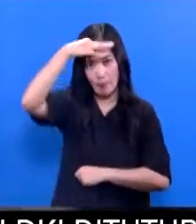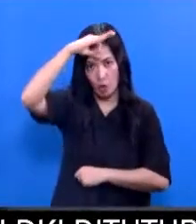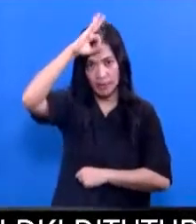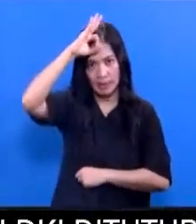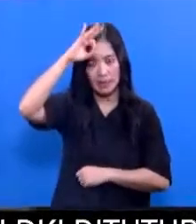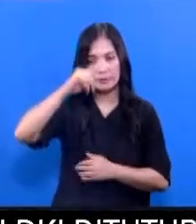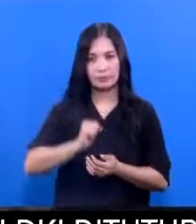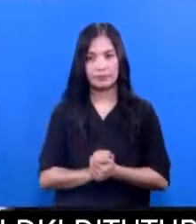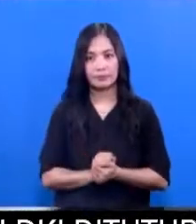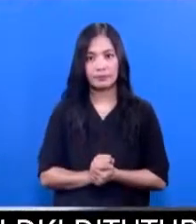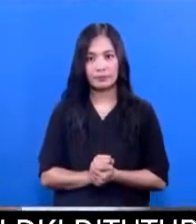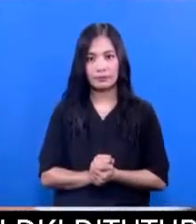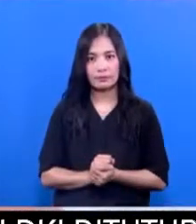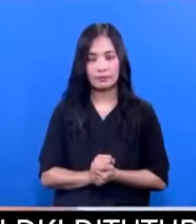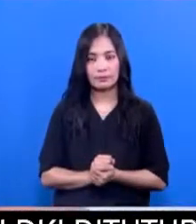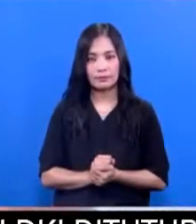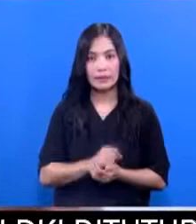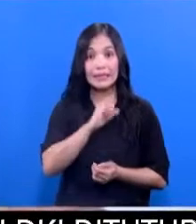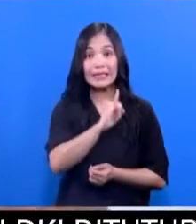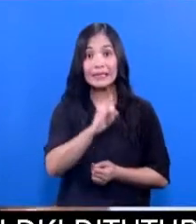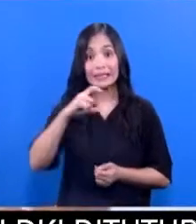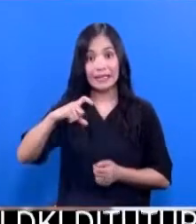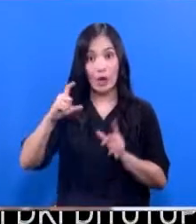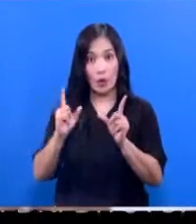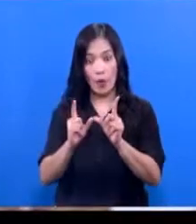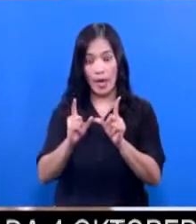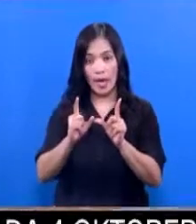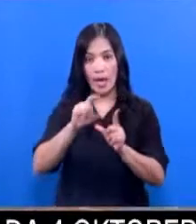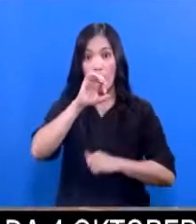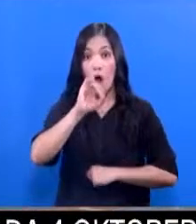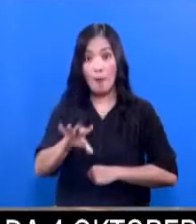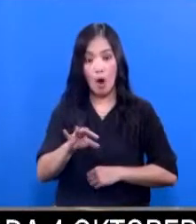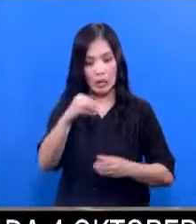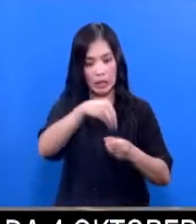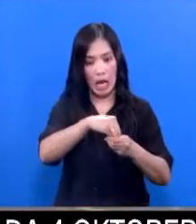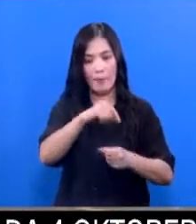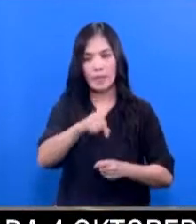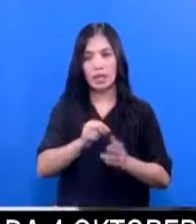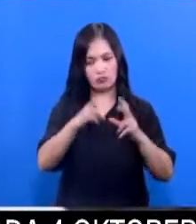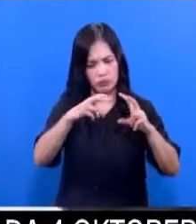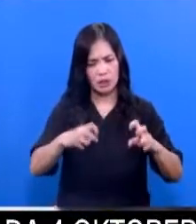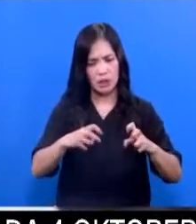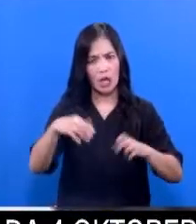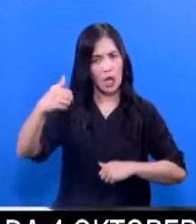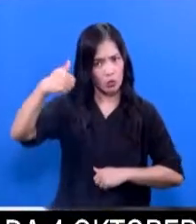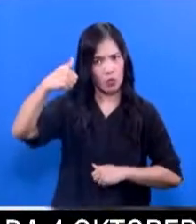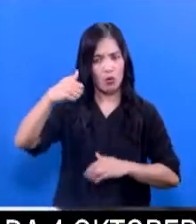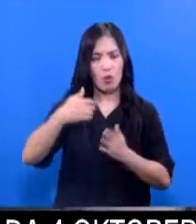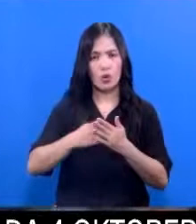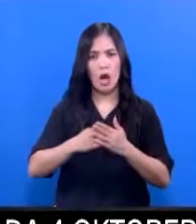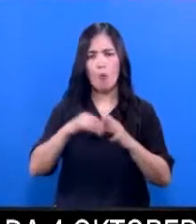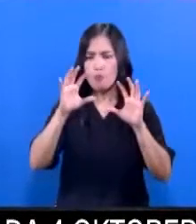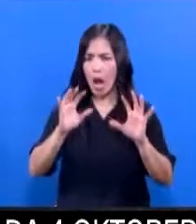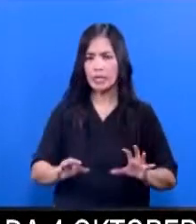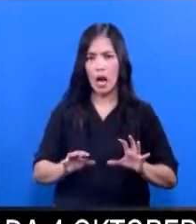Bagi pegiat LSM anti korupsi ICW, pemecatan 56 pegawai KPK yang di dalamnya beberapa penyidik senior yang telah membongkar kasus